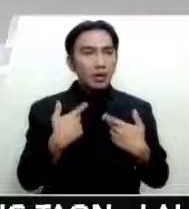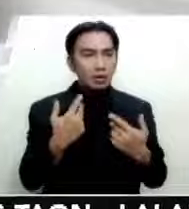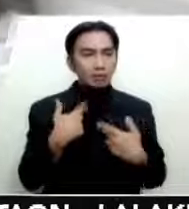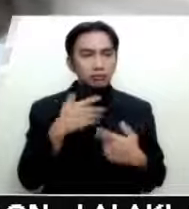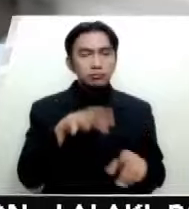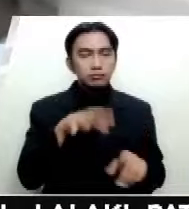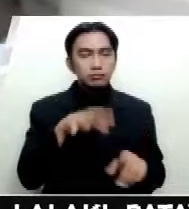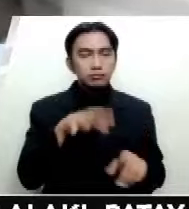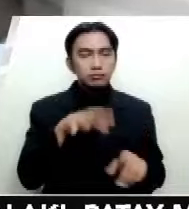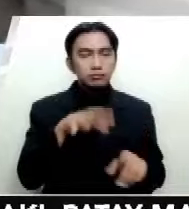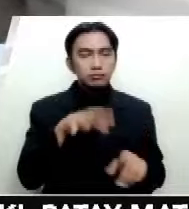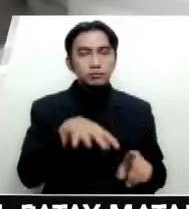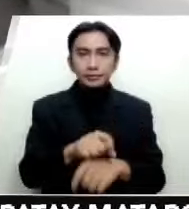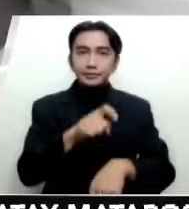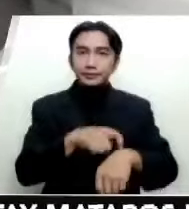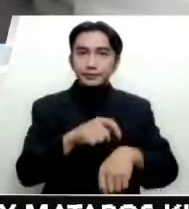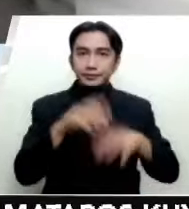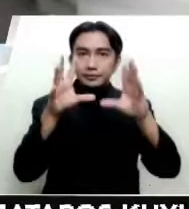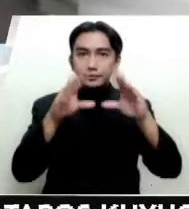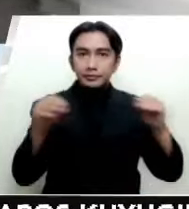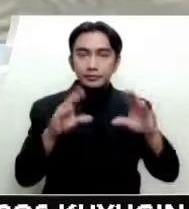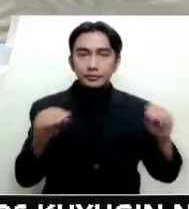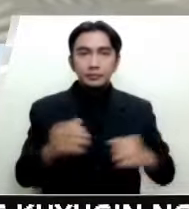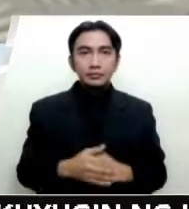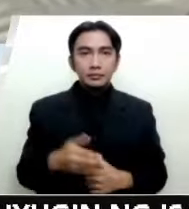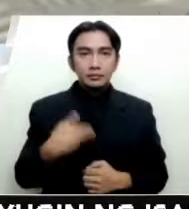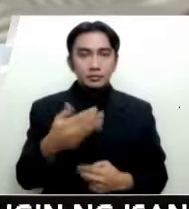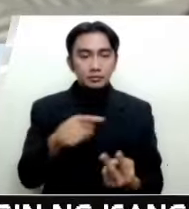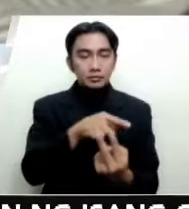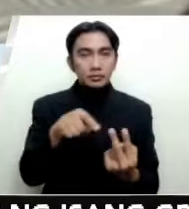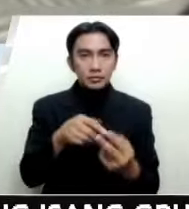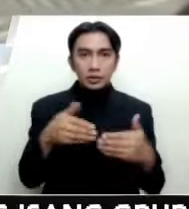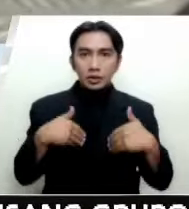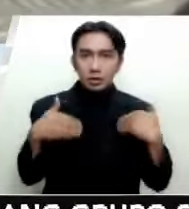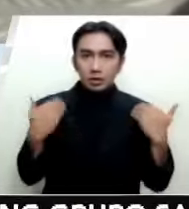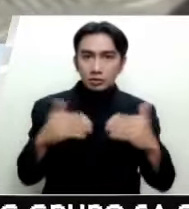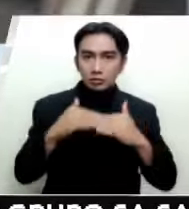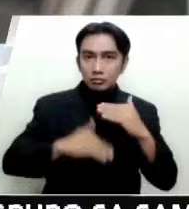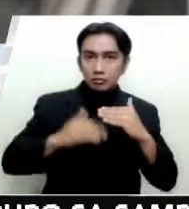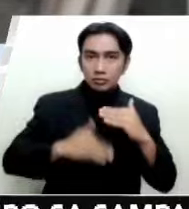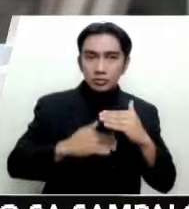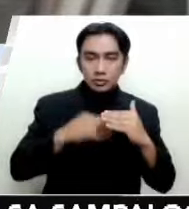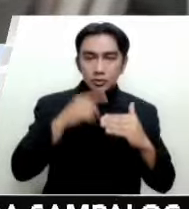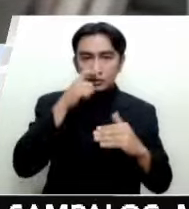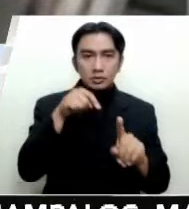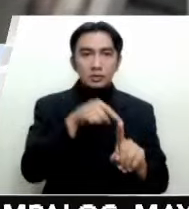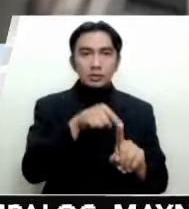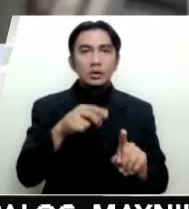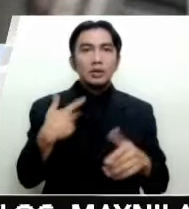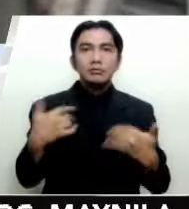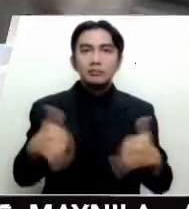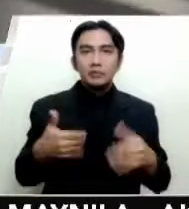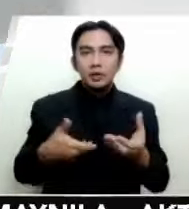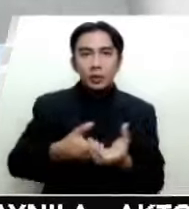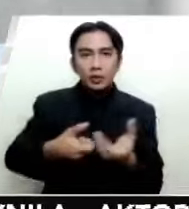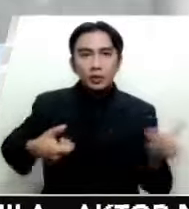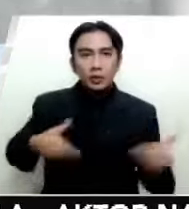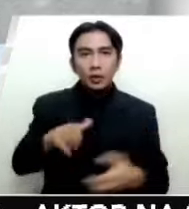Pasko. Dalawang menor de edad naman ang nahuling naglalaro ng sarili nilang gawang boga sa Paway, Ilocos